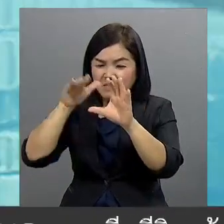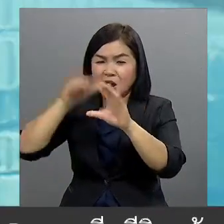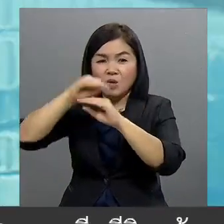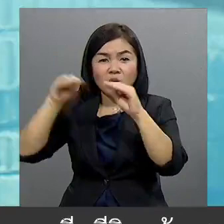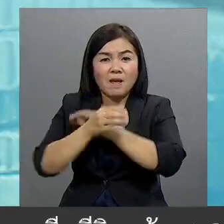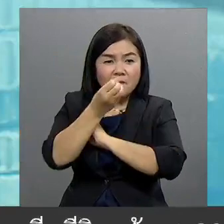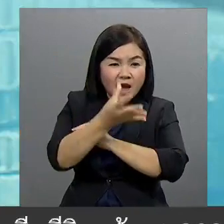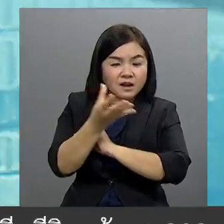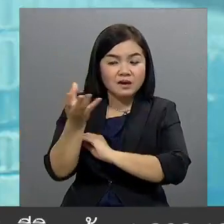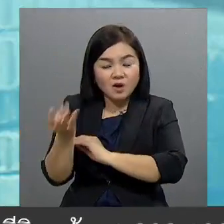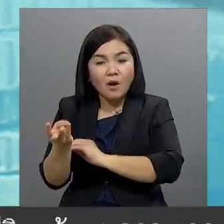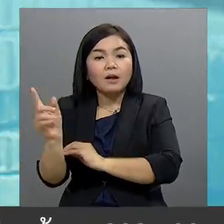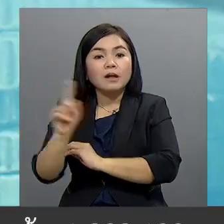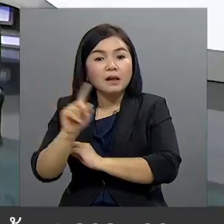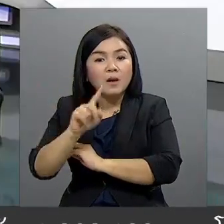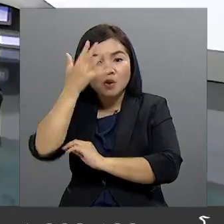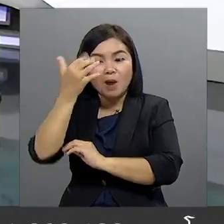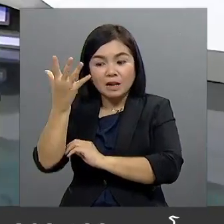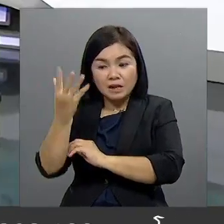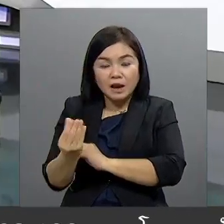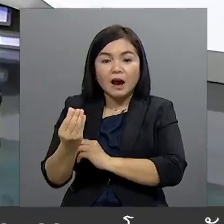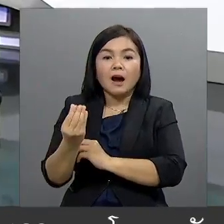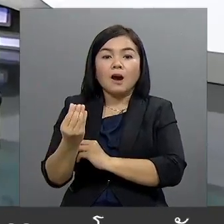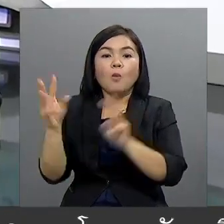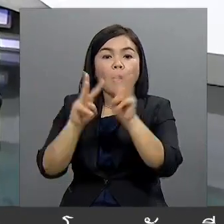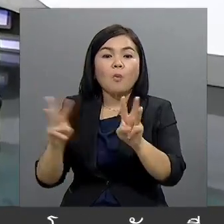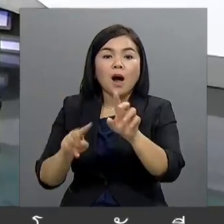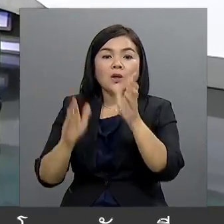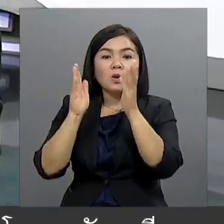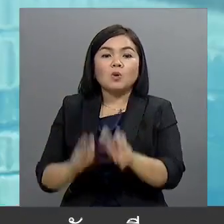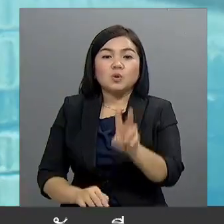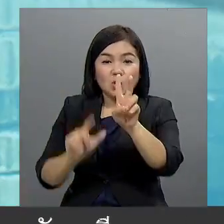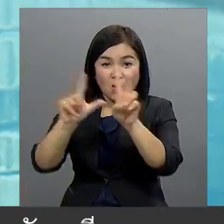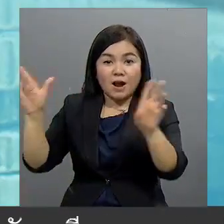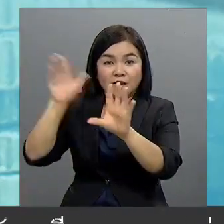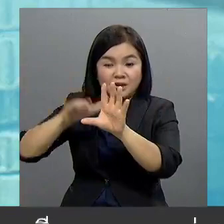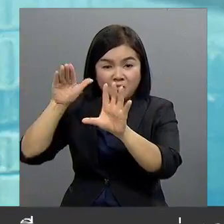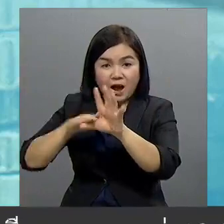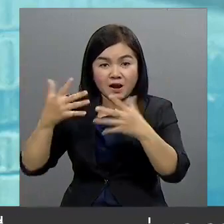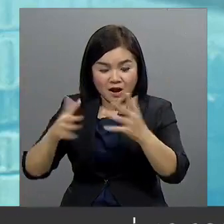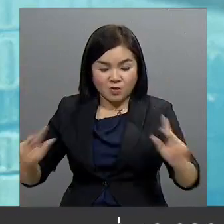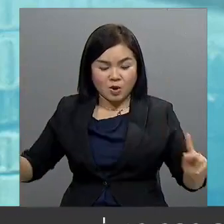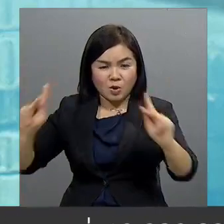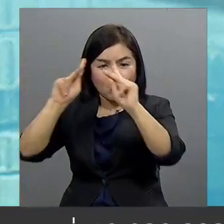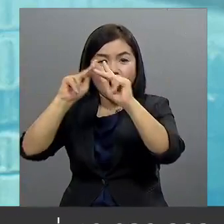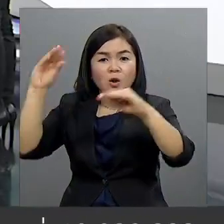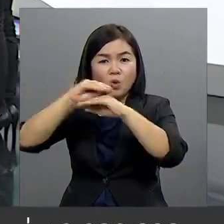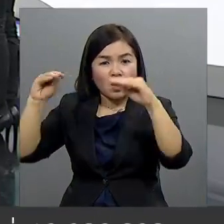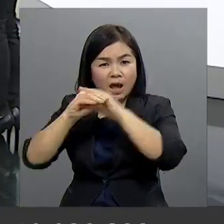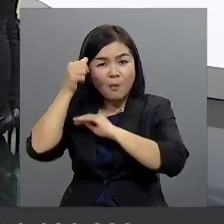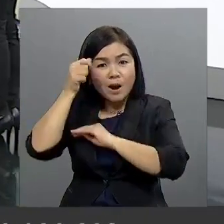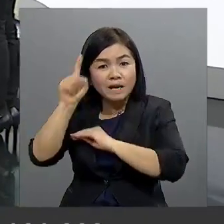ไหนเพราะวายังมีเหลออีกประมาณ 2 ล้านกวาซิคกด้กันค่ะ ตอนนี้ก็สูงกน ๆ ก็หวังว่า หวังวาจะเต็มภายในวันเดียวเลยดวยสำหรว้ค่ะ ขบคุณค